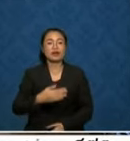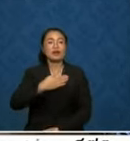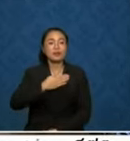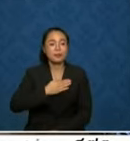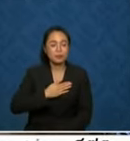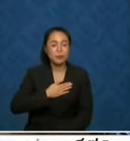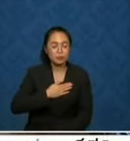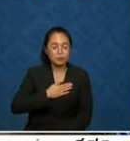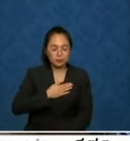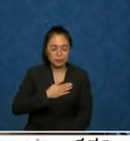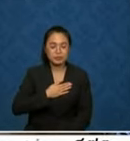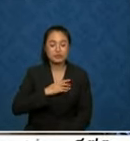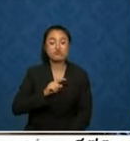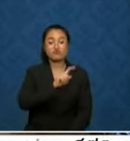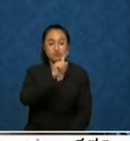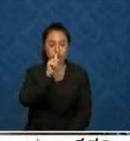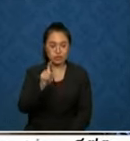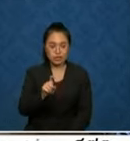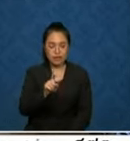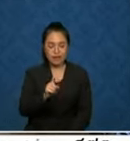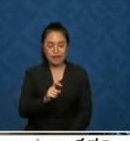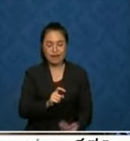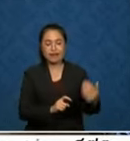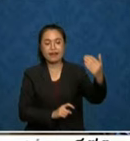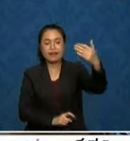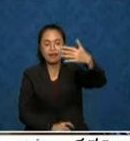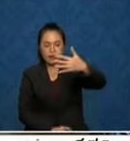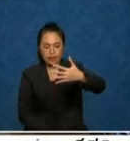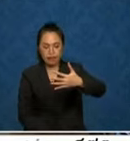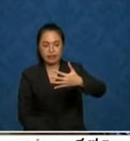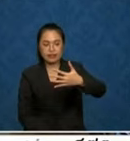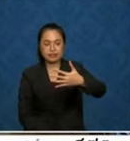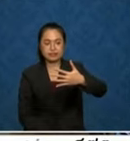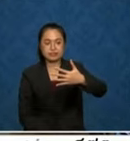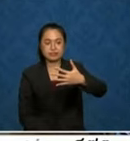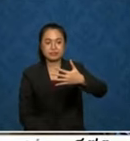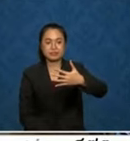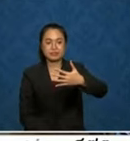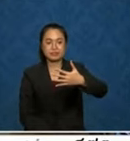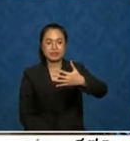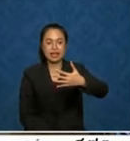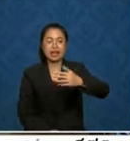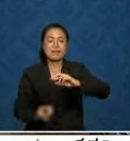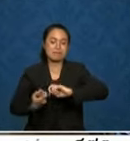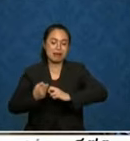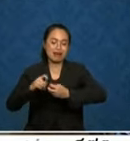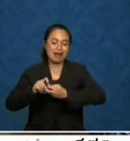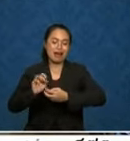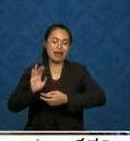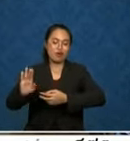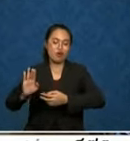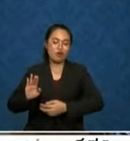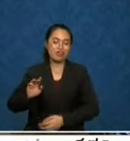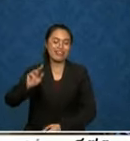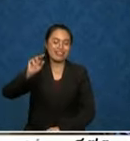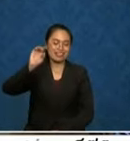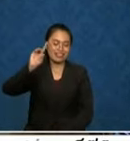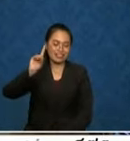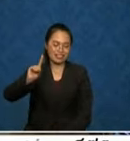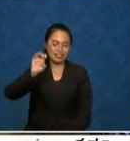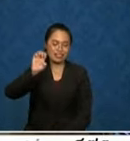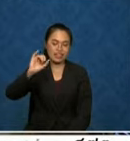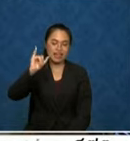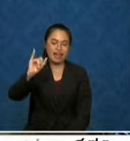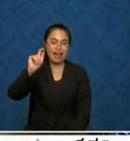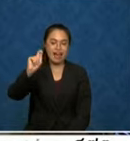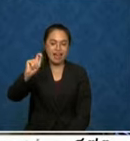ข้อสังเกต5ประการด้วยกันในมหากาพย์ The Icon ครับประการ